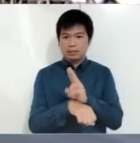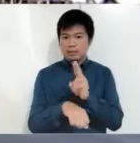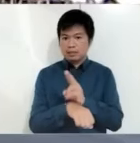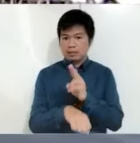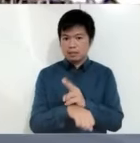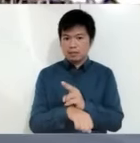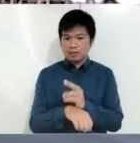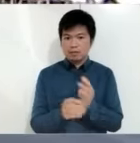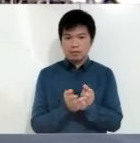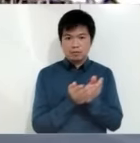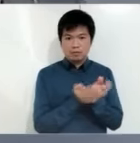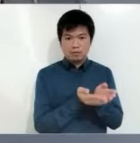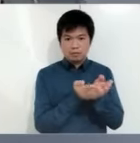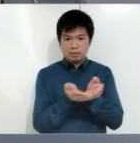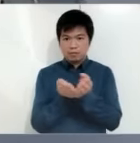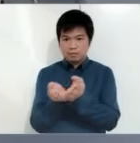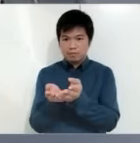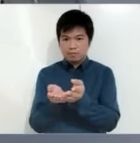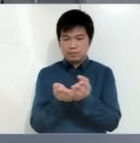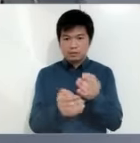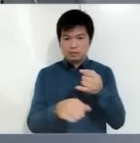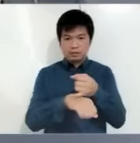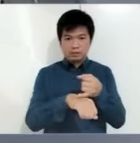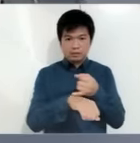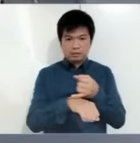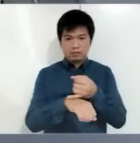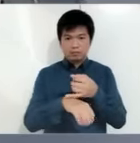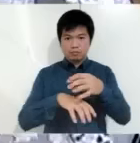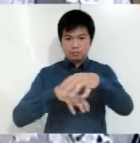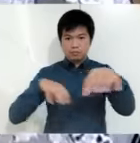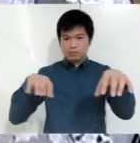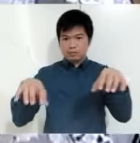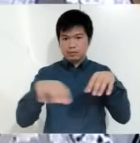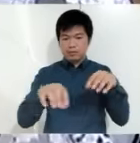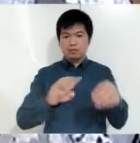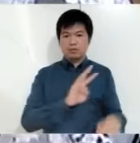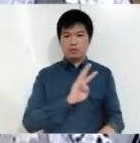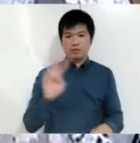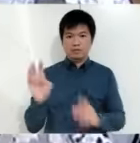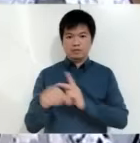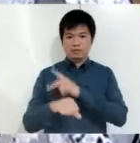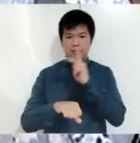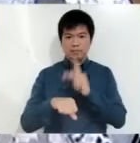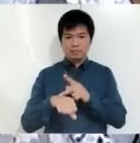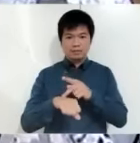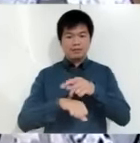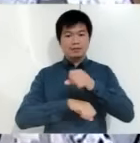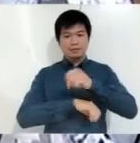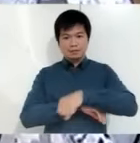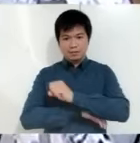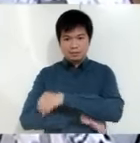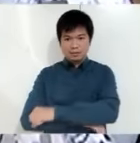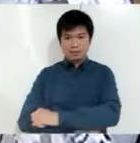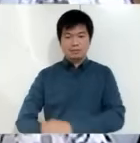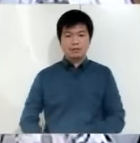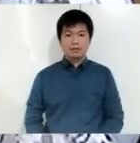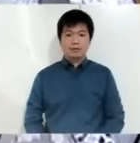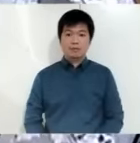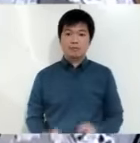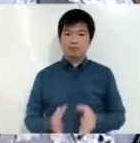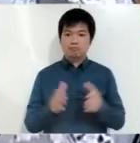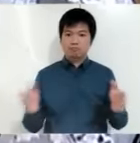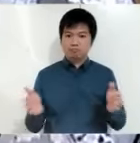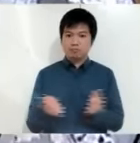resupply missions sa mga isla sa Kalayaan Island Group sa West Philippine Sea. It is one of the largest vessel ng Philippine Navy